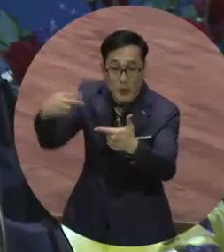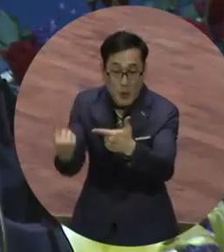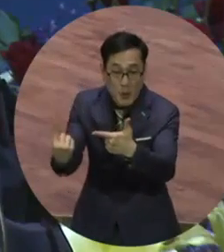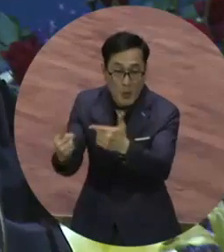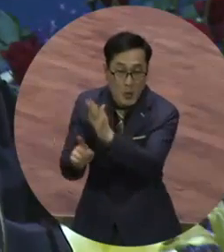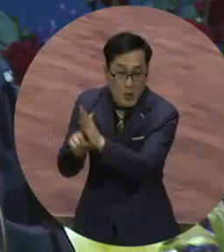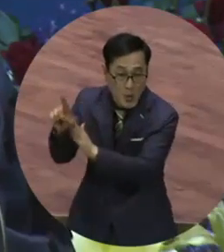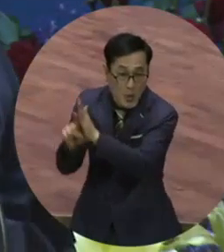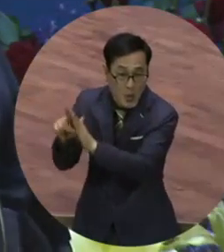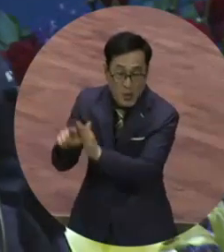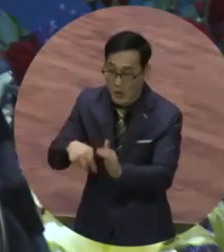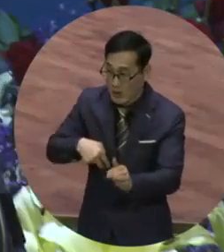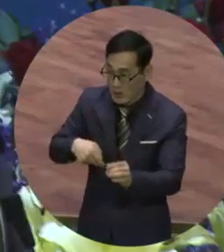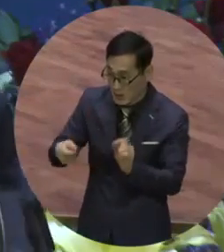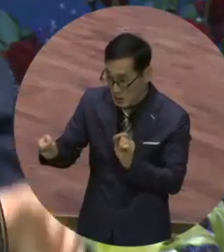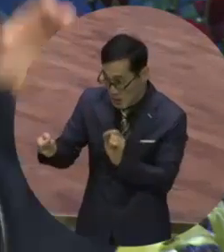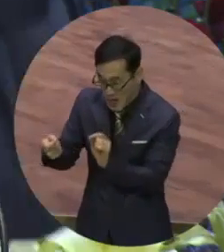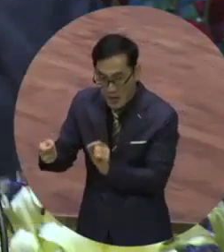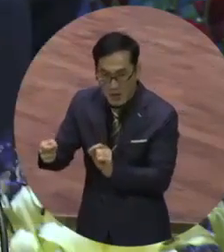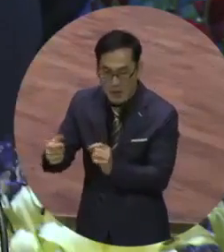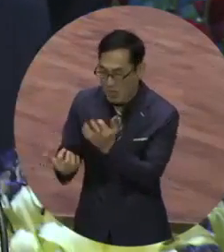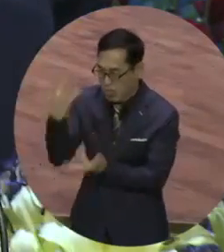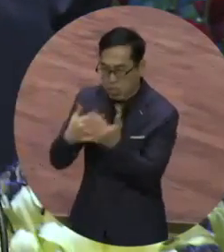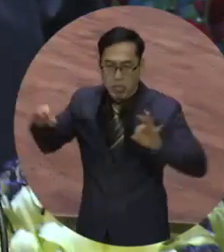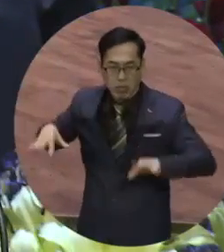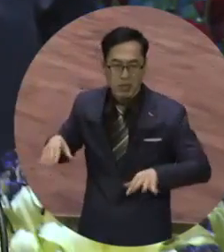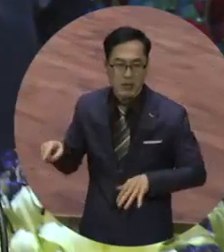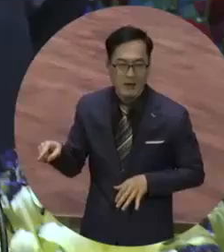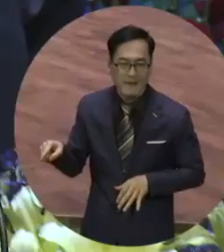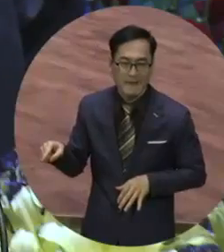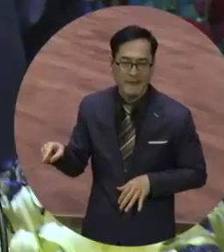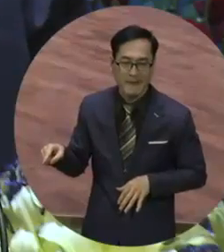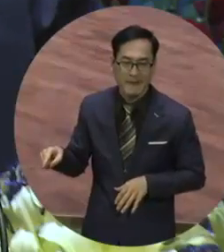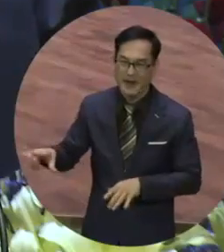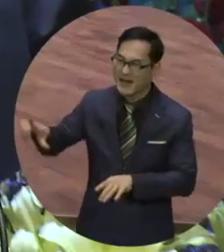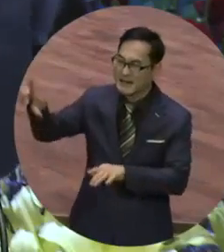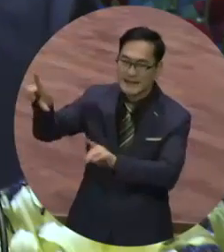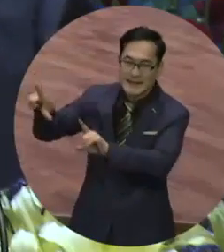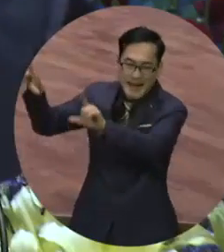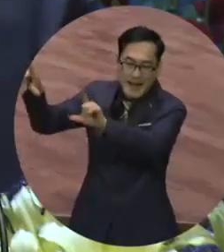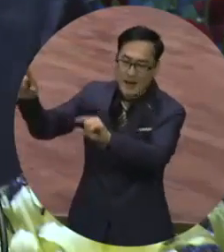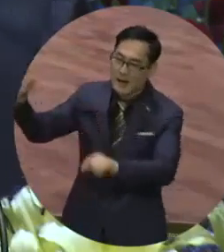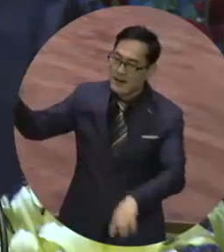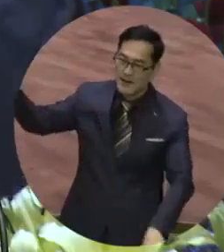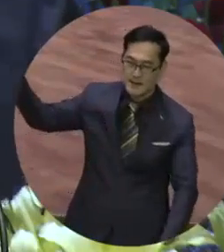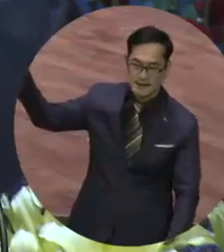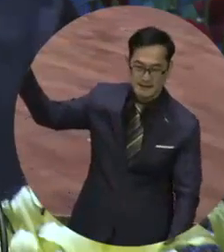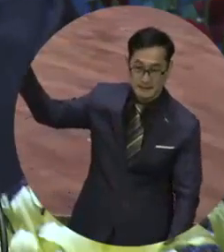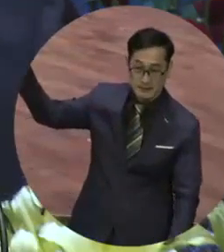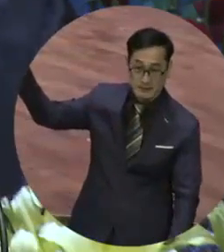여러분, 한번 생각해 보세요. 어떻게 태양이 저렇게